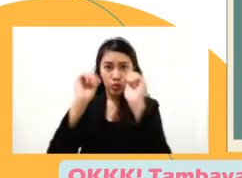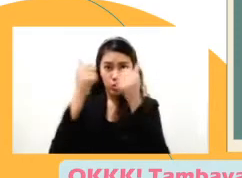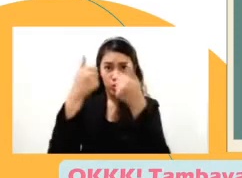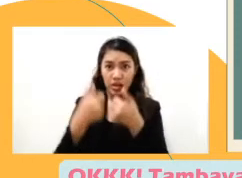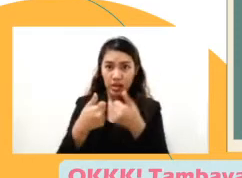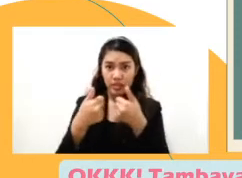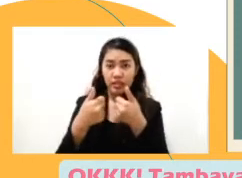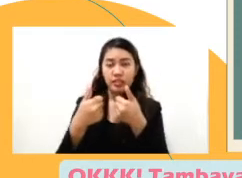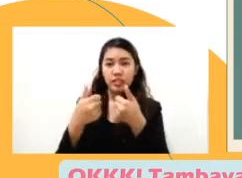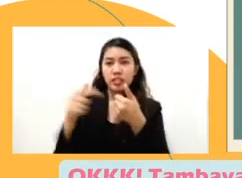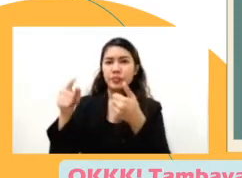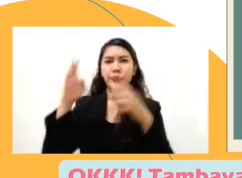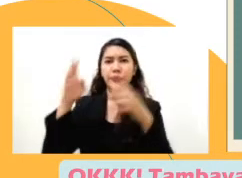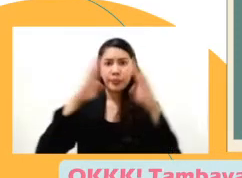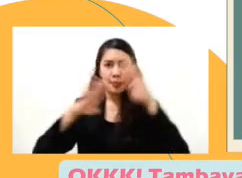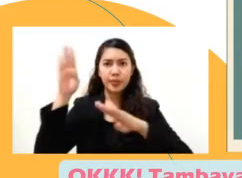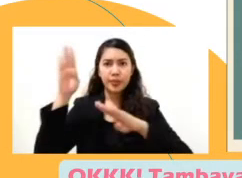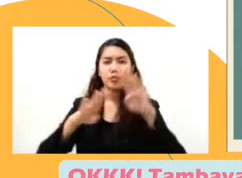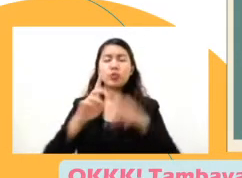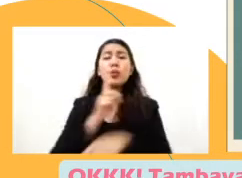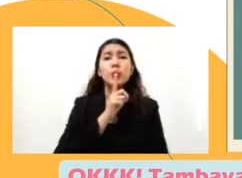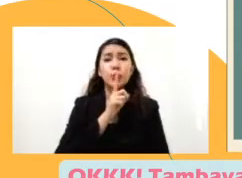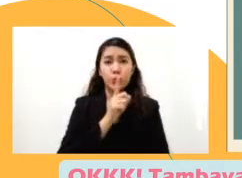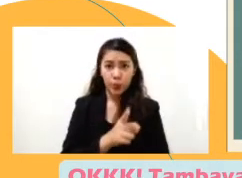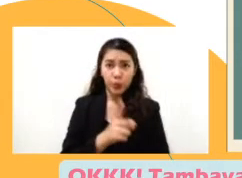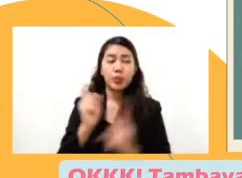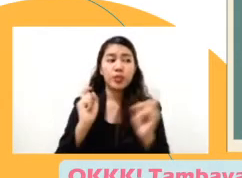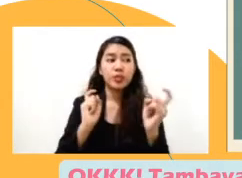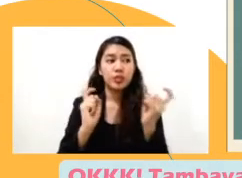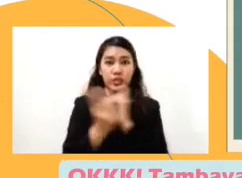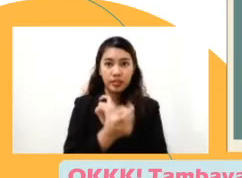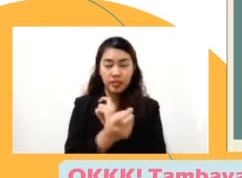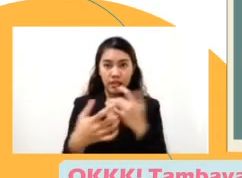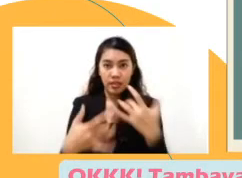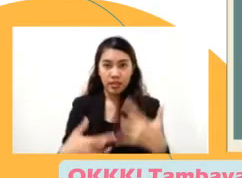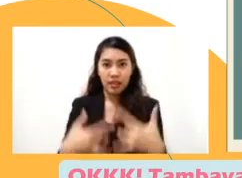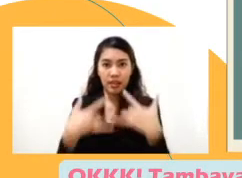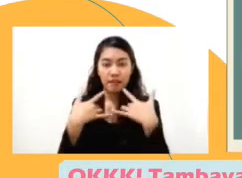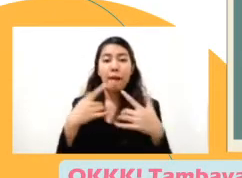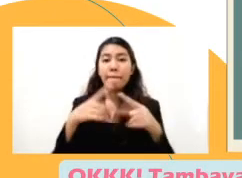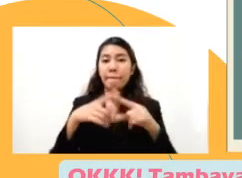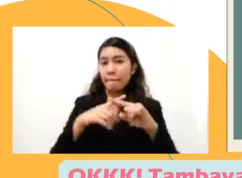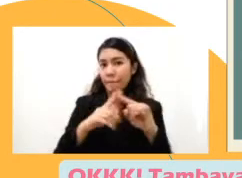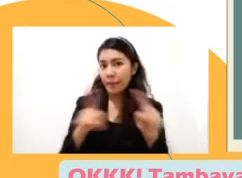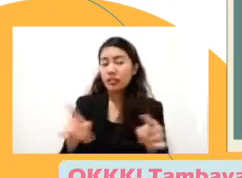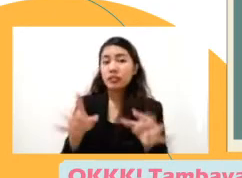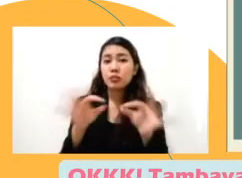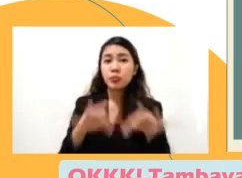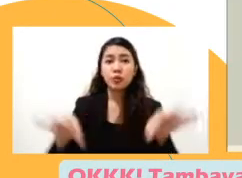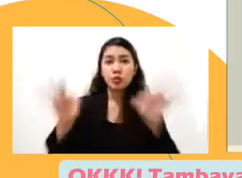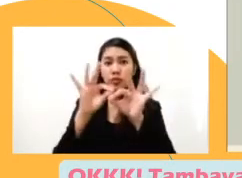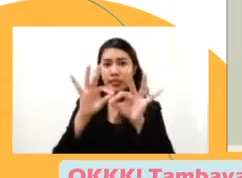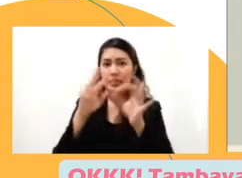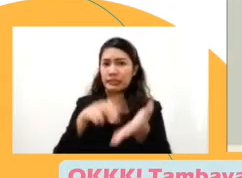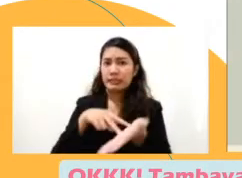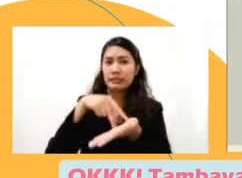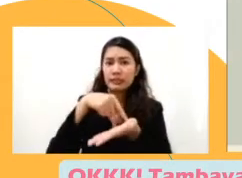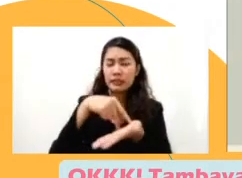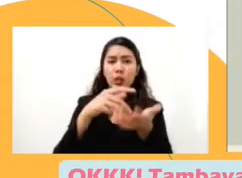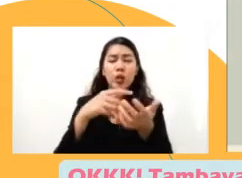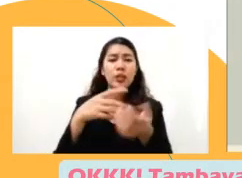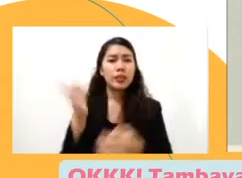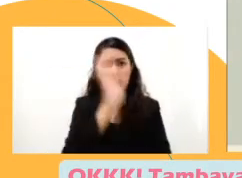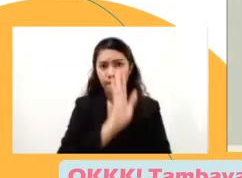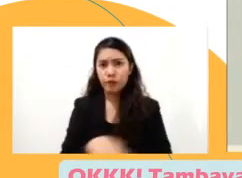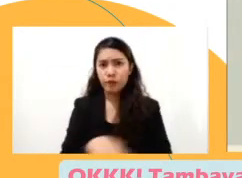Sigurado naman ang ating pag-ahon at ang ating muling pagbangon, no? Alalahanin ninyo yung mga